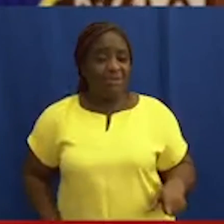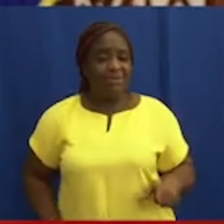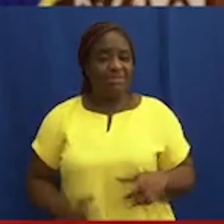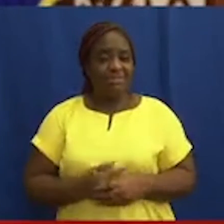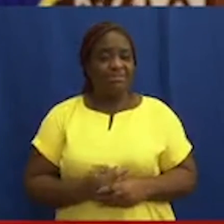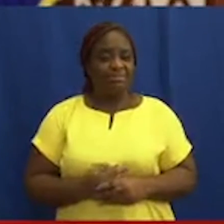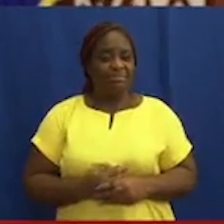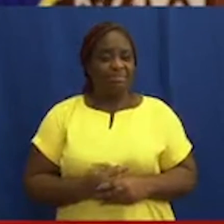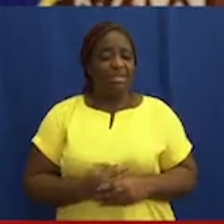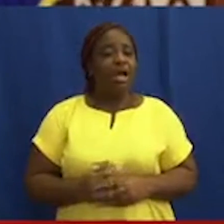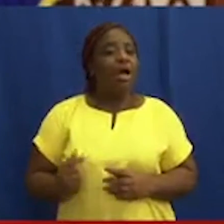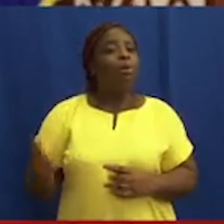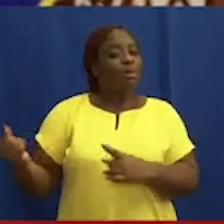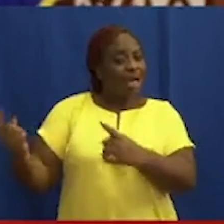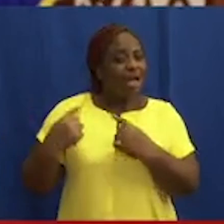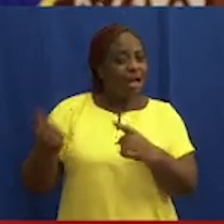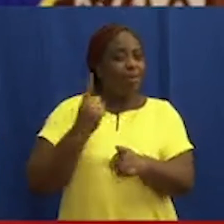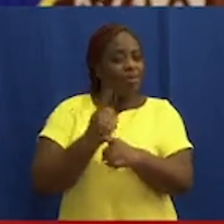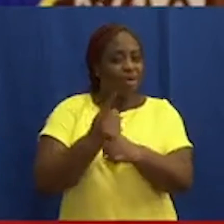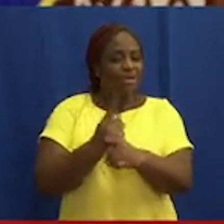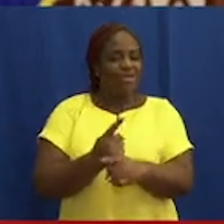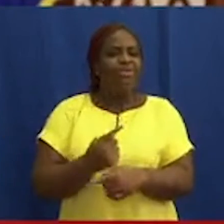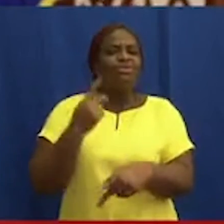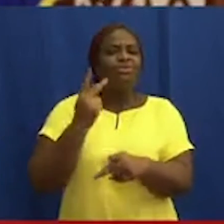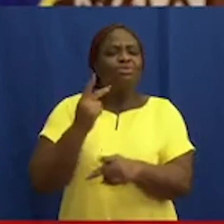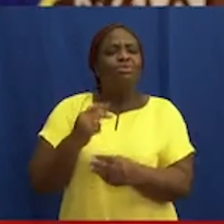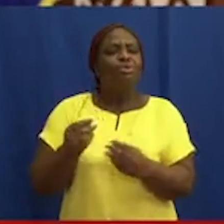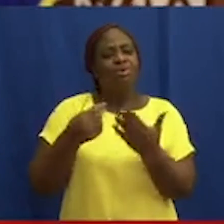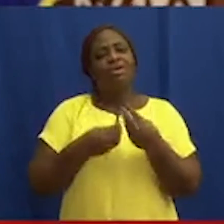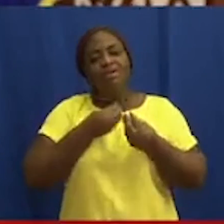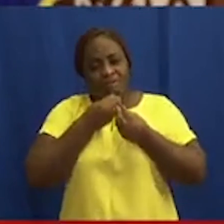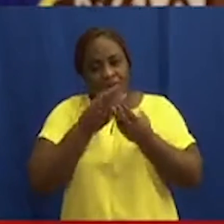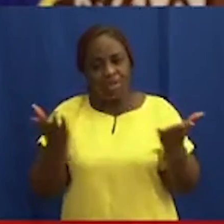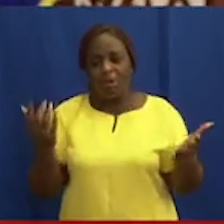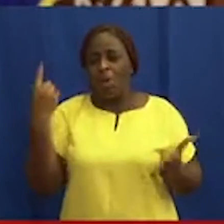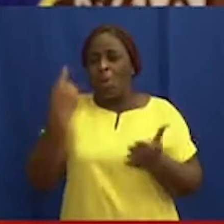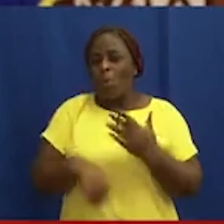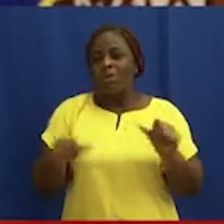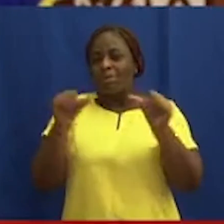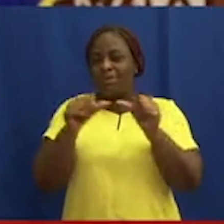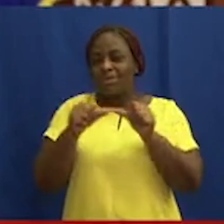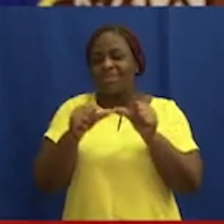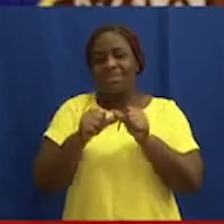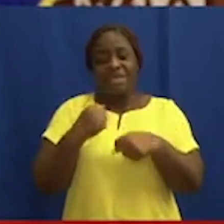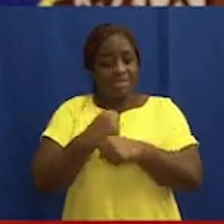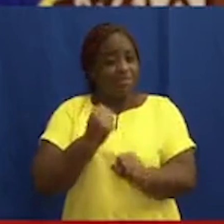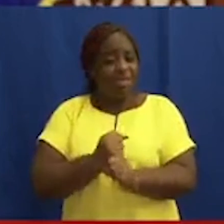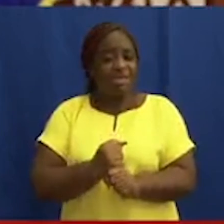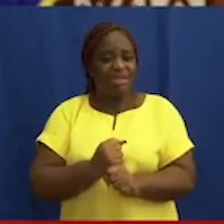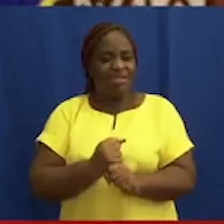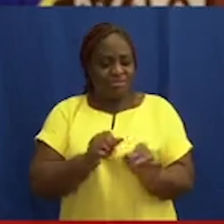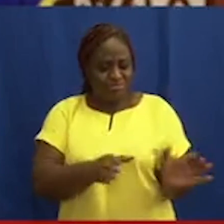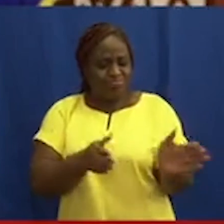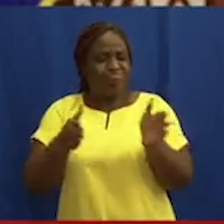da gwamnati ta dauka na ganin mun kasar nan ta samu ci gaba, musamman ta wajen magance matsaloli na tattalin arzikin